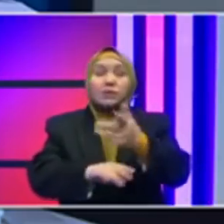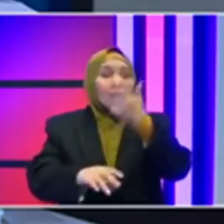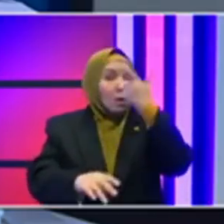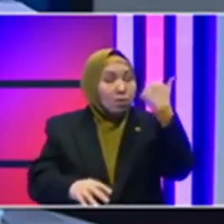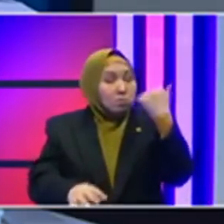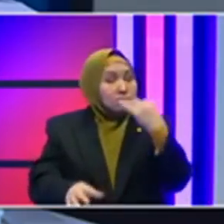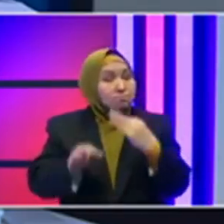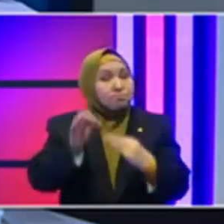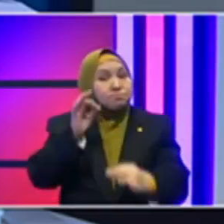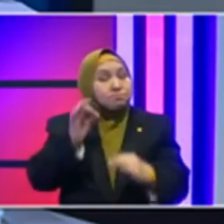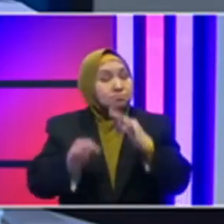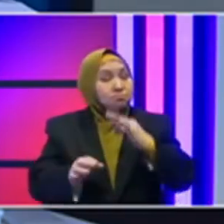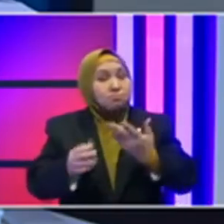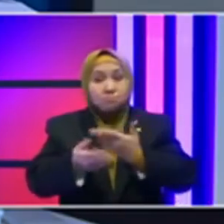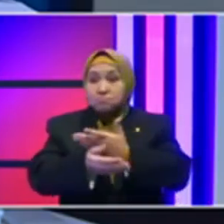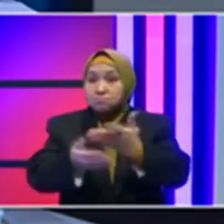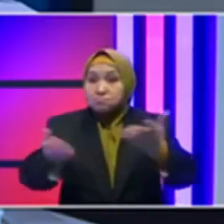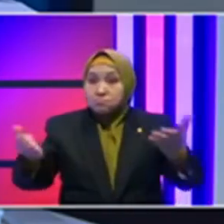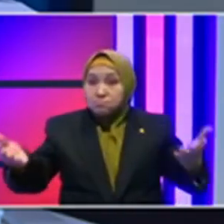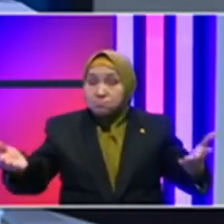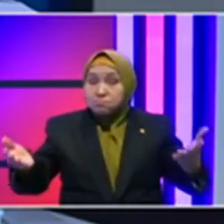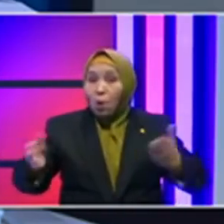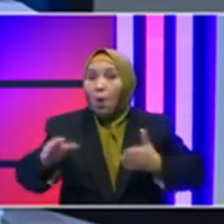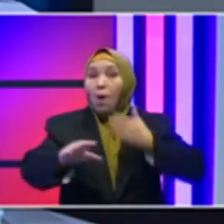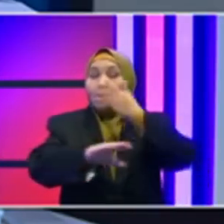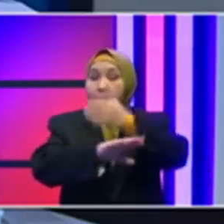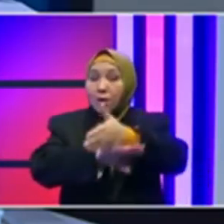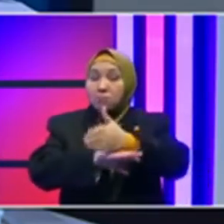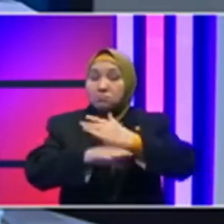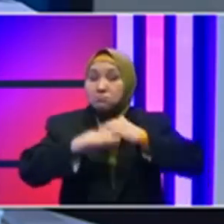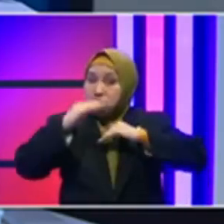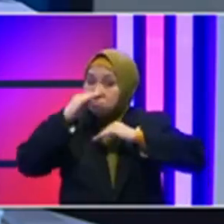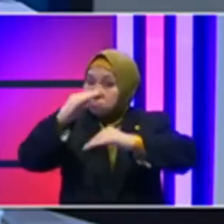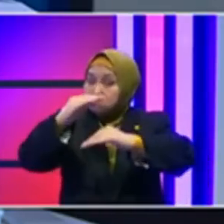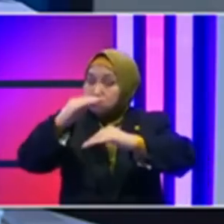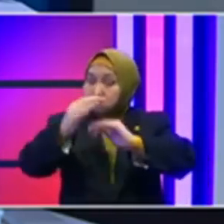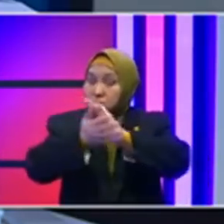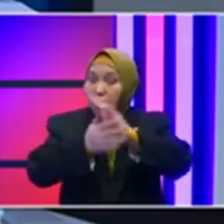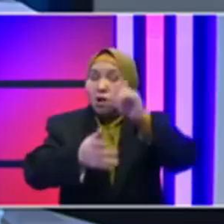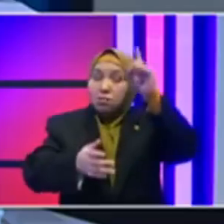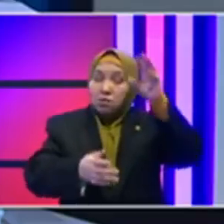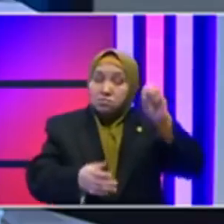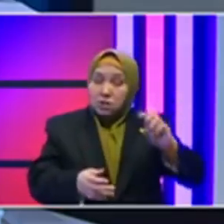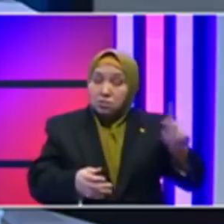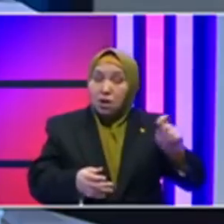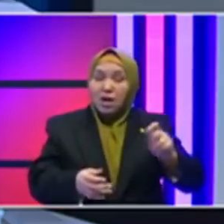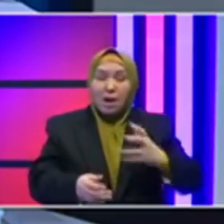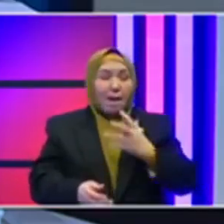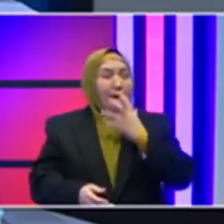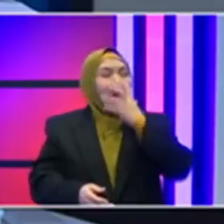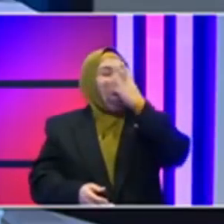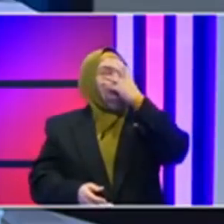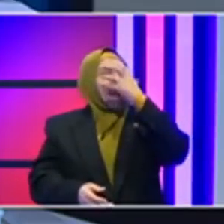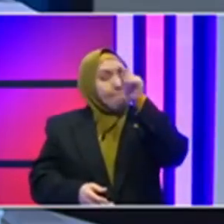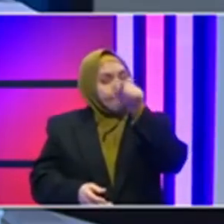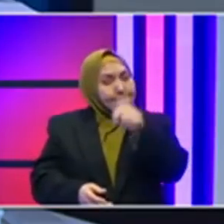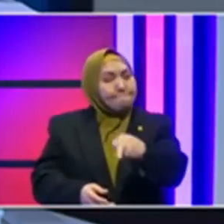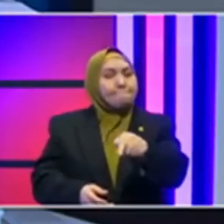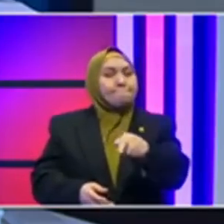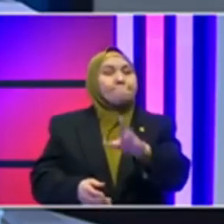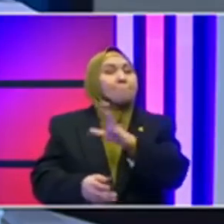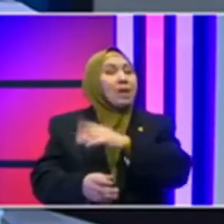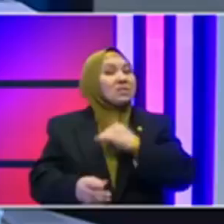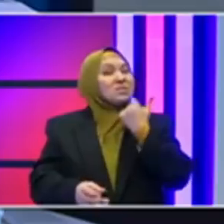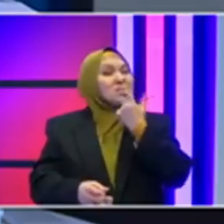sekiranya kalian melampaui batas maka Allah Subhanahu Wa Ta'ala akan murka kepada mereka dan